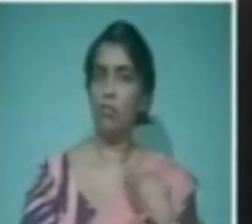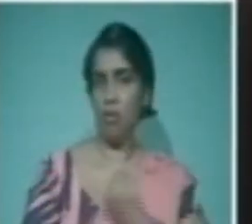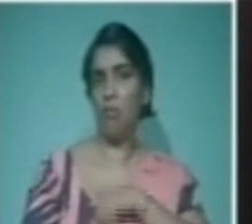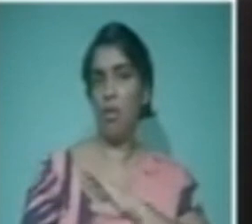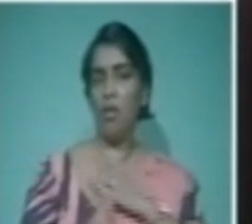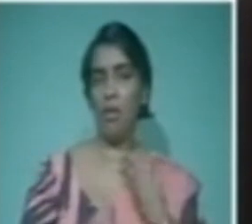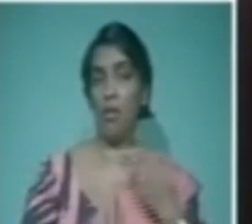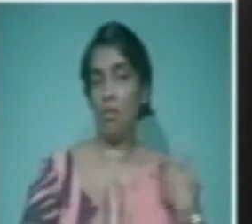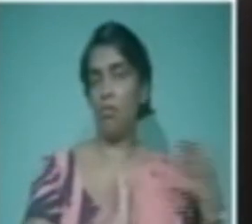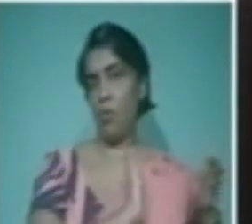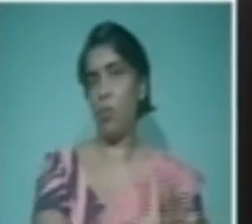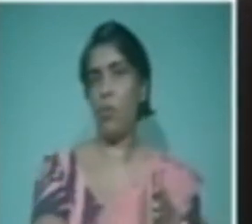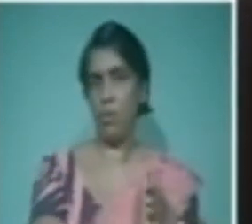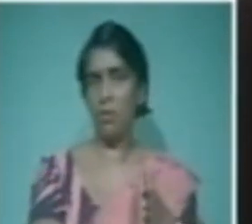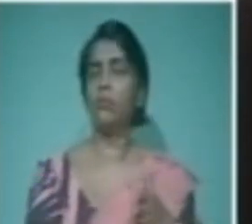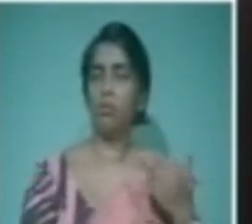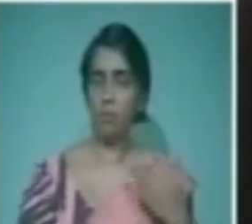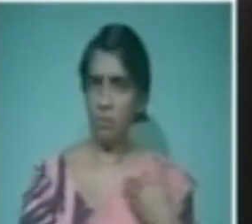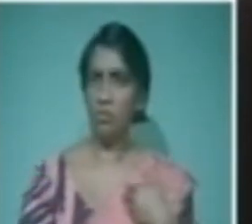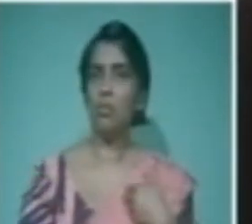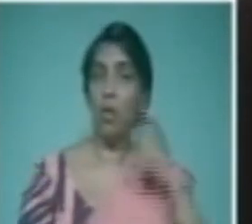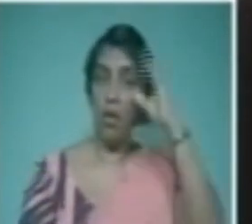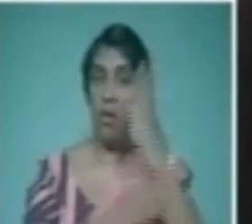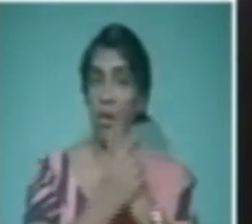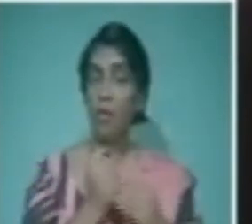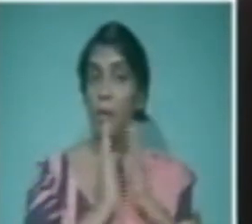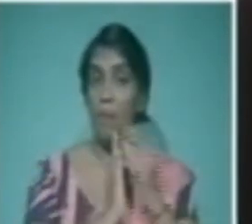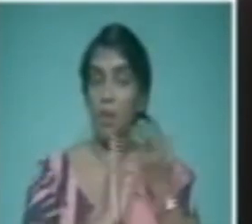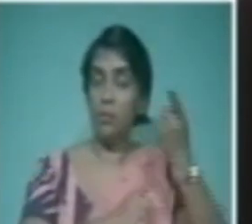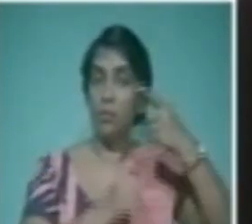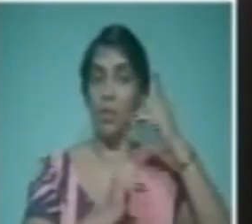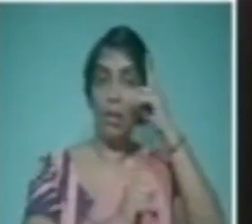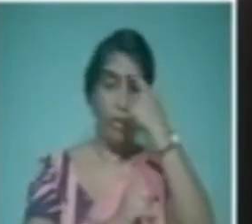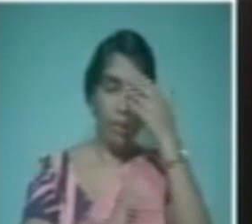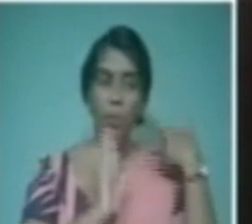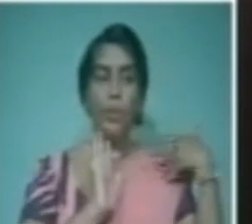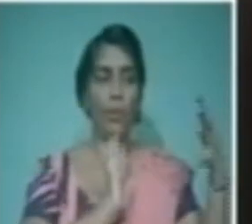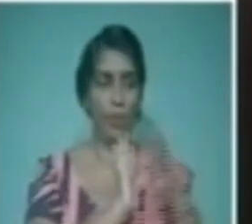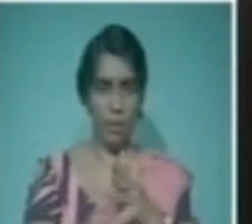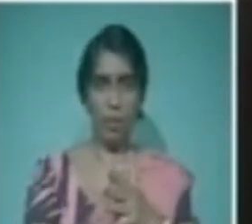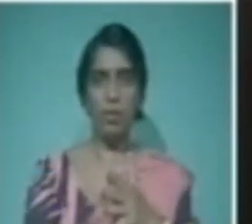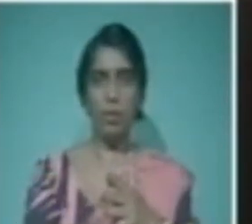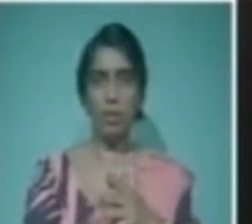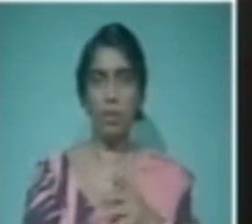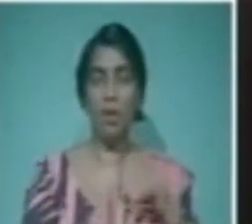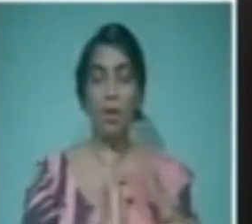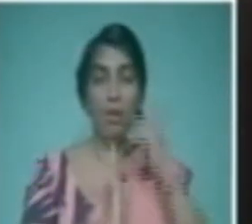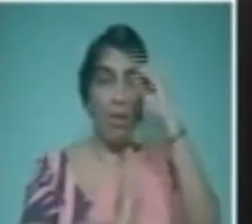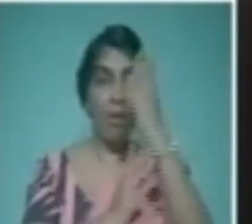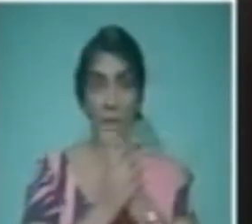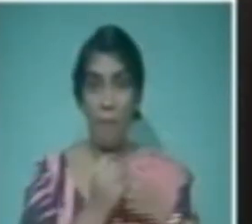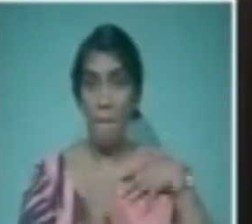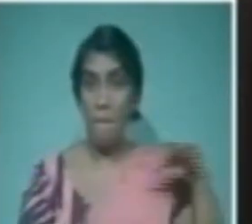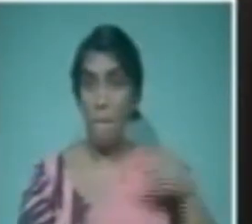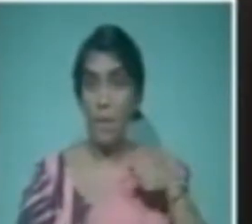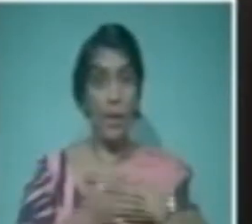ගෞරවනීය මහා සංඝරත්නයේ පැත්තේ. අපිත් හිටගන්නේ ආගමික සිද්ධාස්ථාන පැත්තේ. අපි ඒව කරන්නේ මේ ආගමික සිද්ධාස්ථාන පාවිච්චි